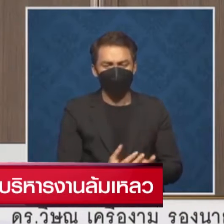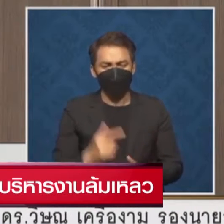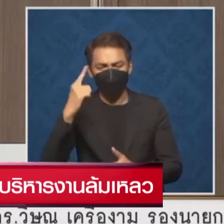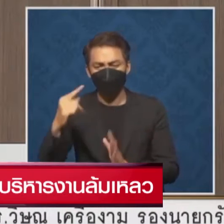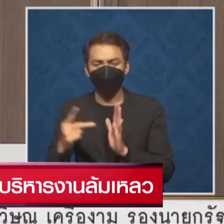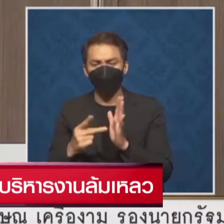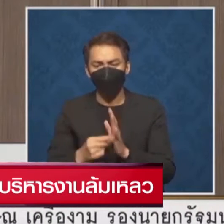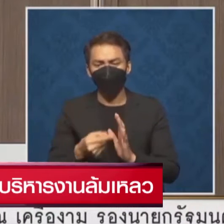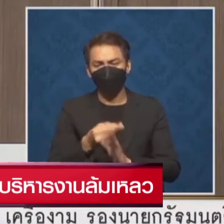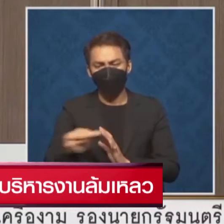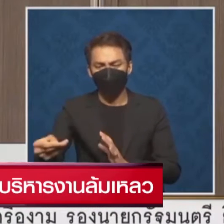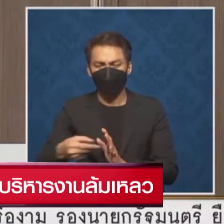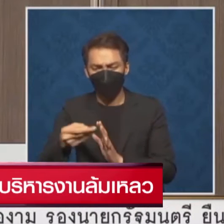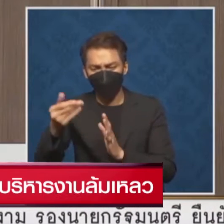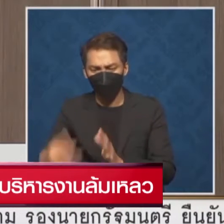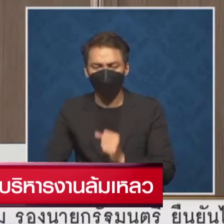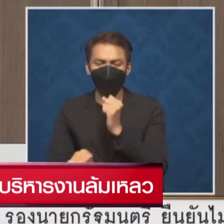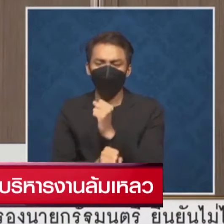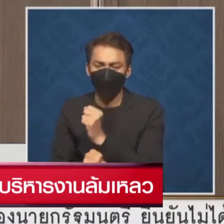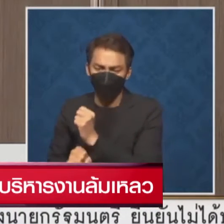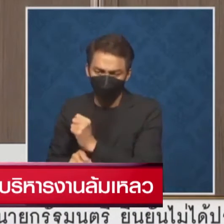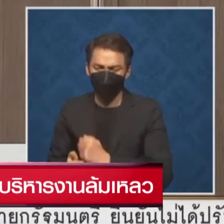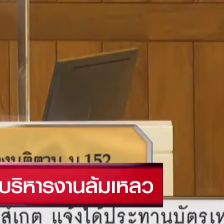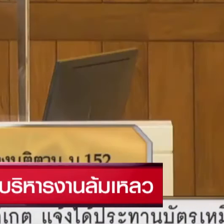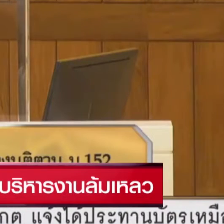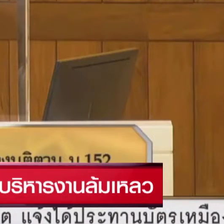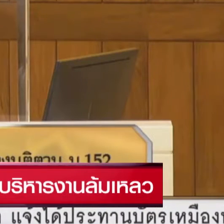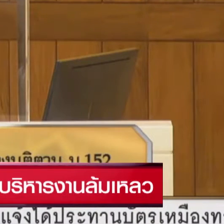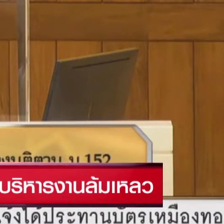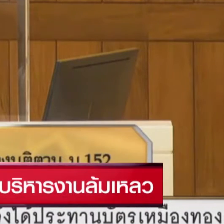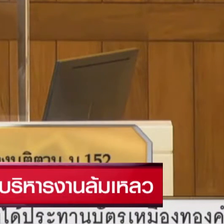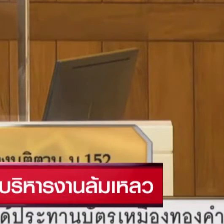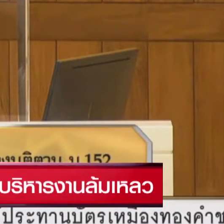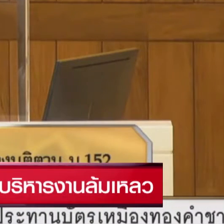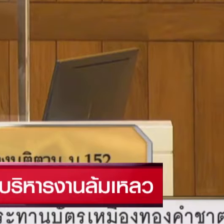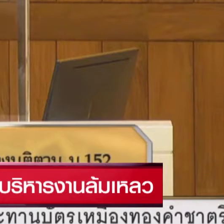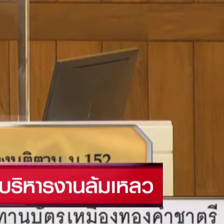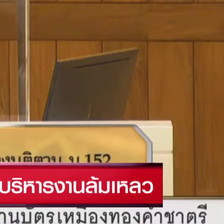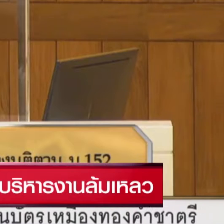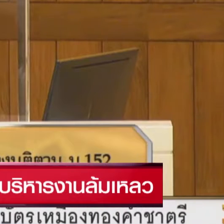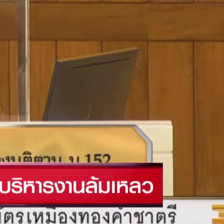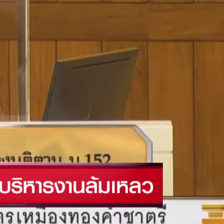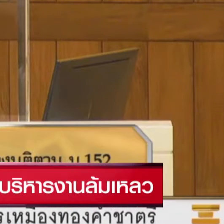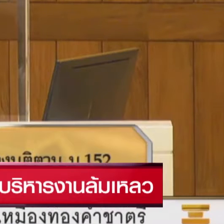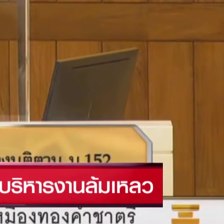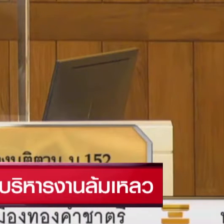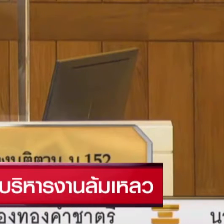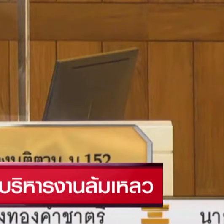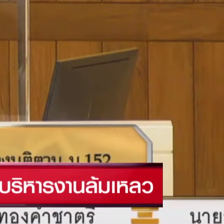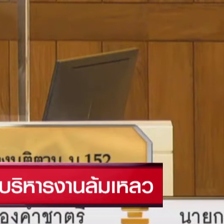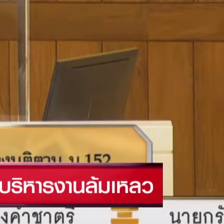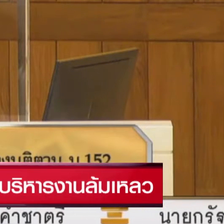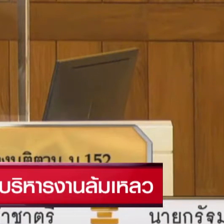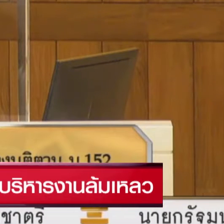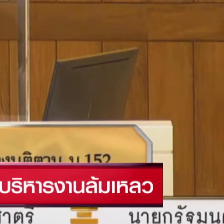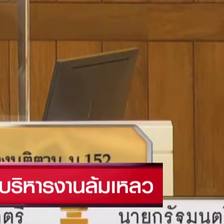ณีเหมืองทองอัครานะครับแล้วก็นายกก็บอกว่าผมไม่ลาออก ยืนยันชัดเจน ครับพ